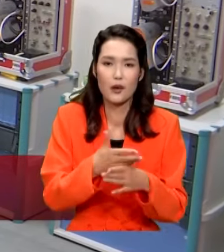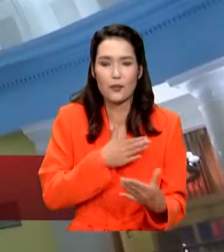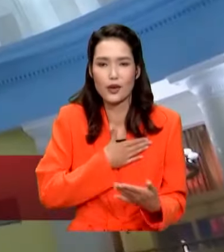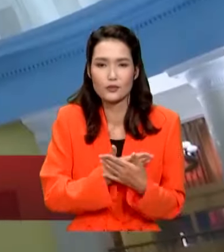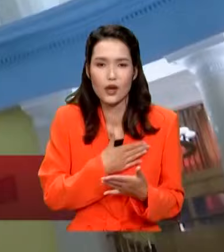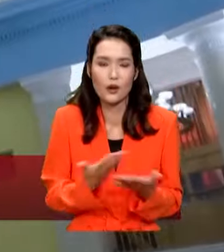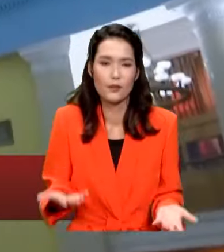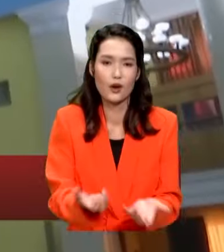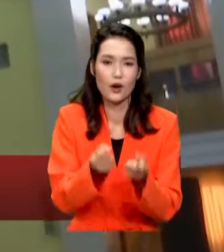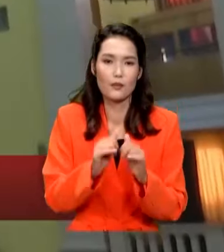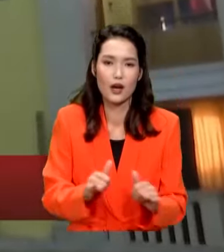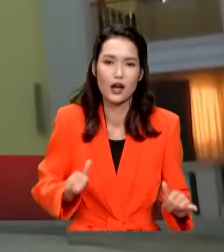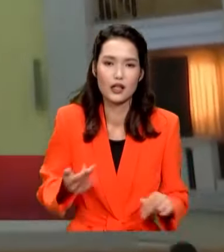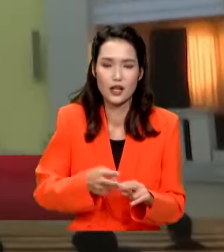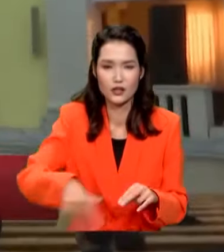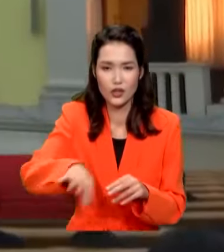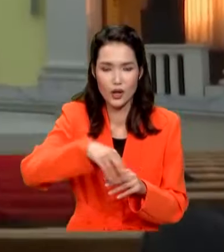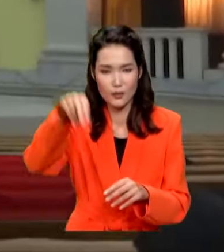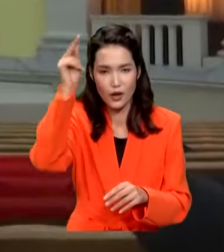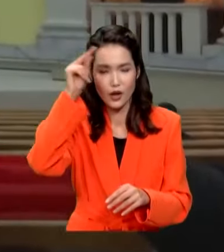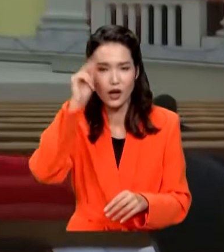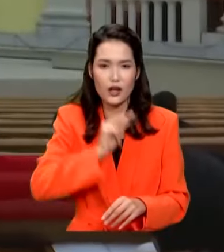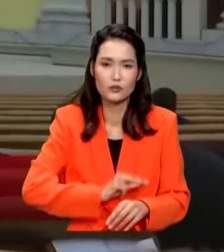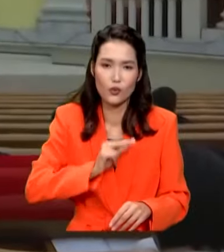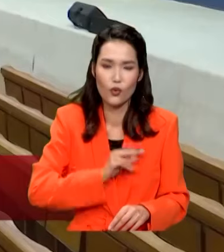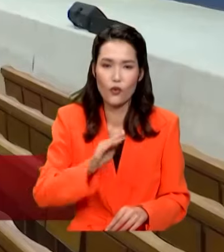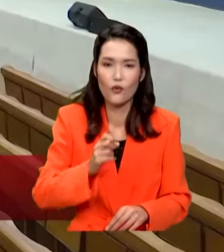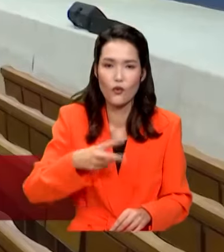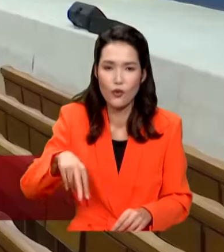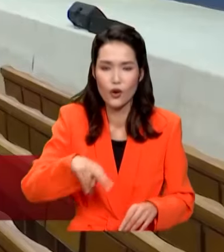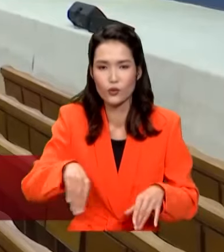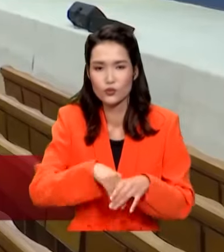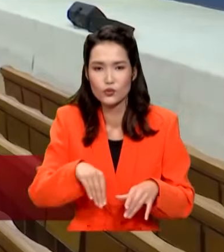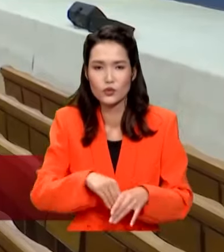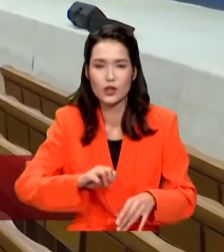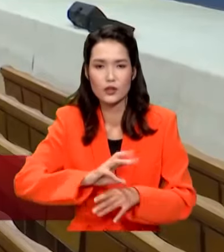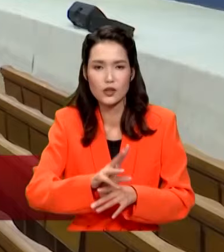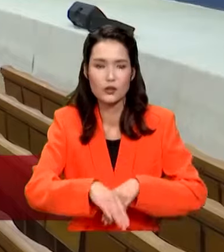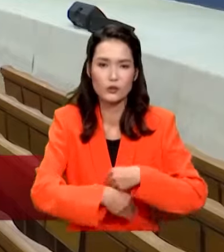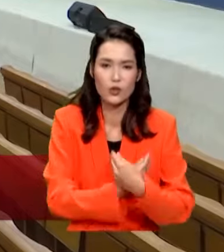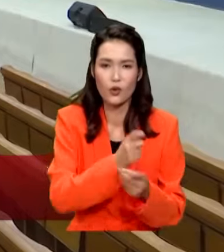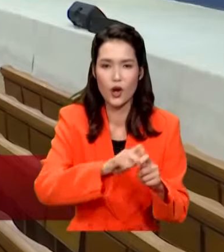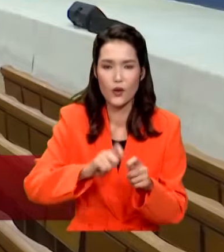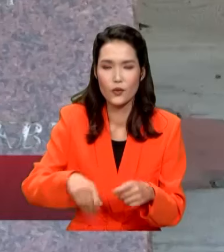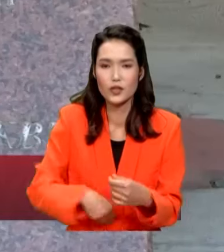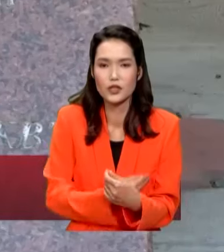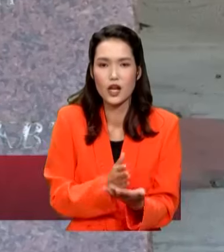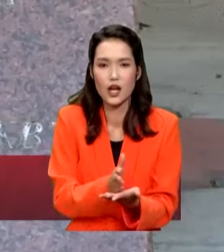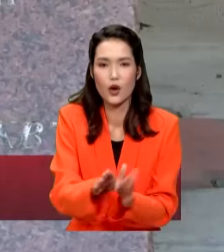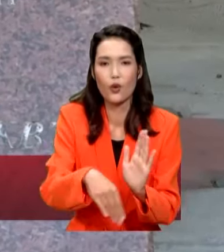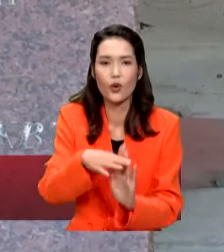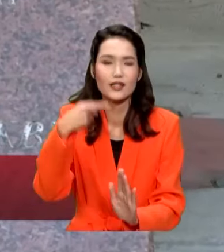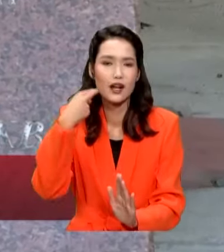активную поддержку развитию всех образовательных проектов фонда, а также инициируют новые проекты, направленные на улучшение